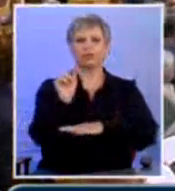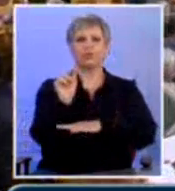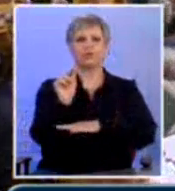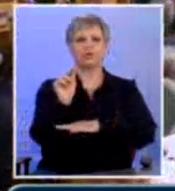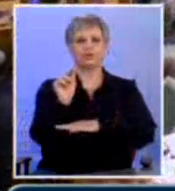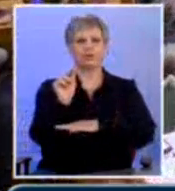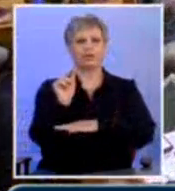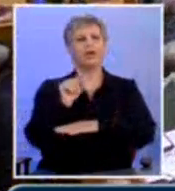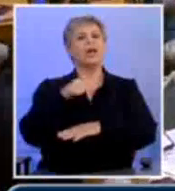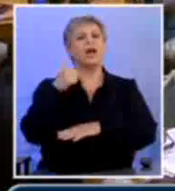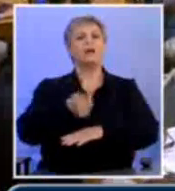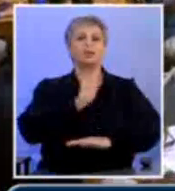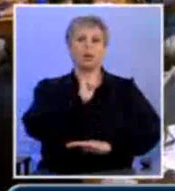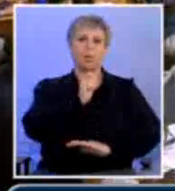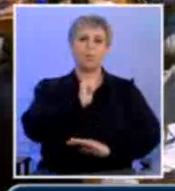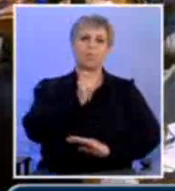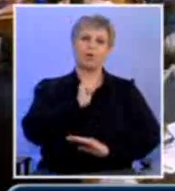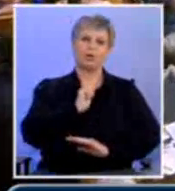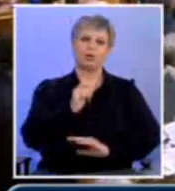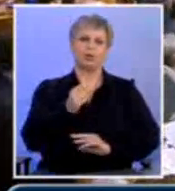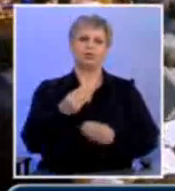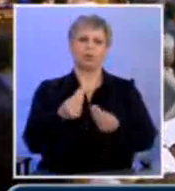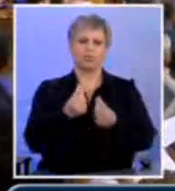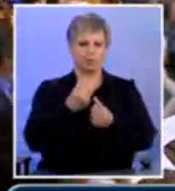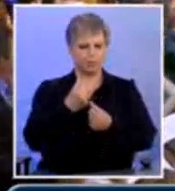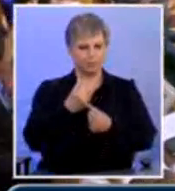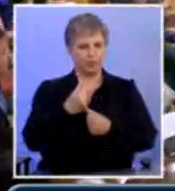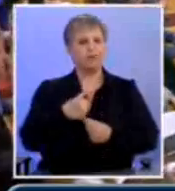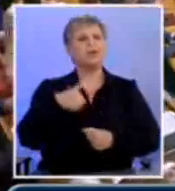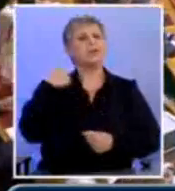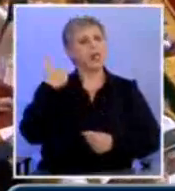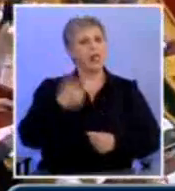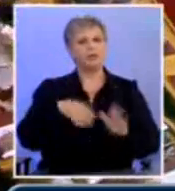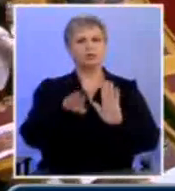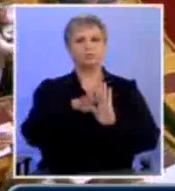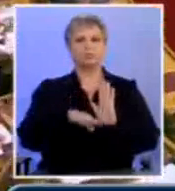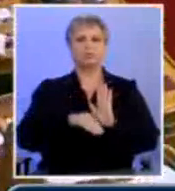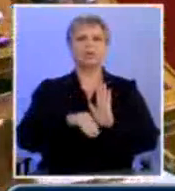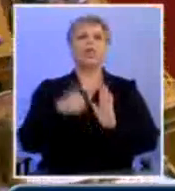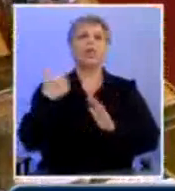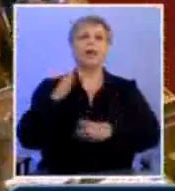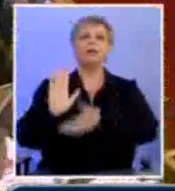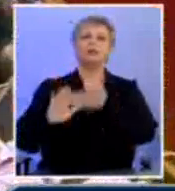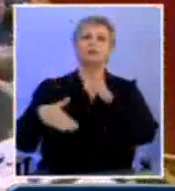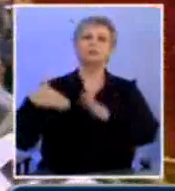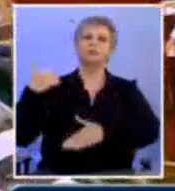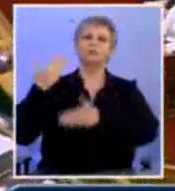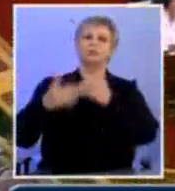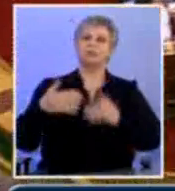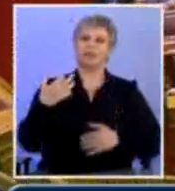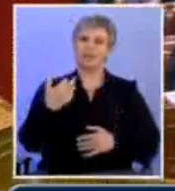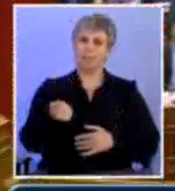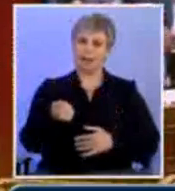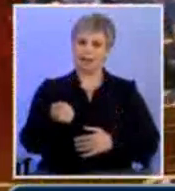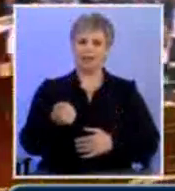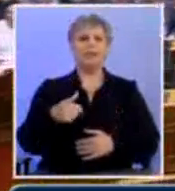για να δώσετε τον πολιτικό όρκο σύμφωνα με την παράδοση η οποία δημιουργήθηκε σε αυτήν